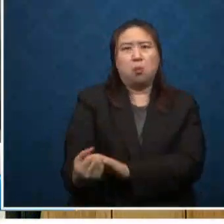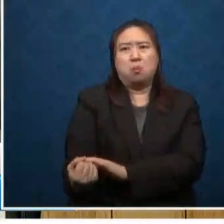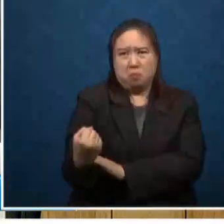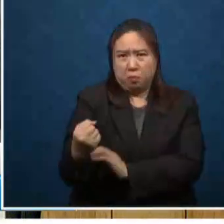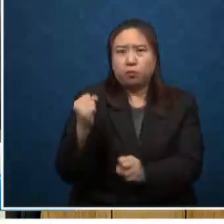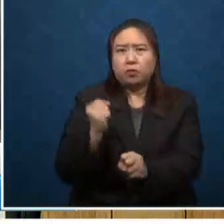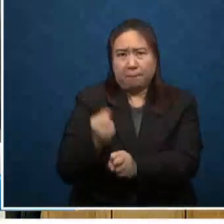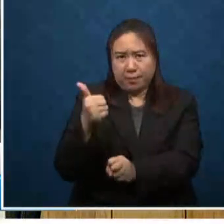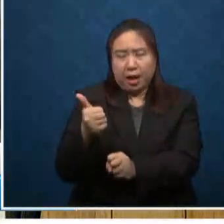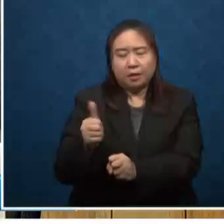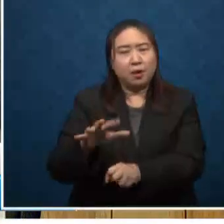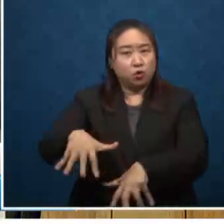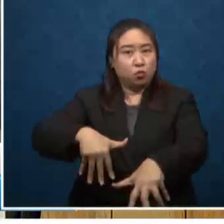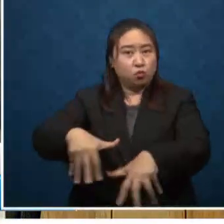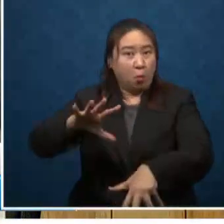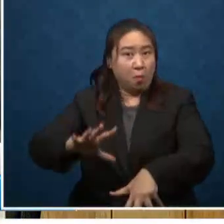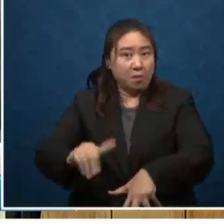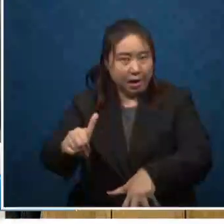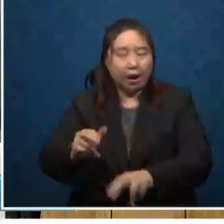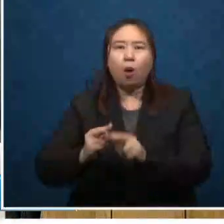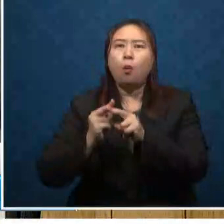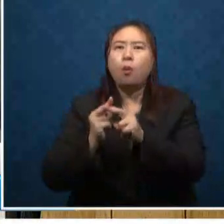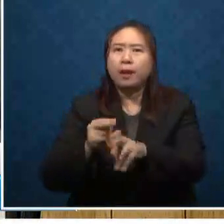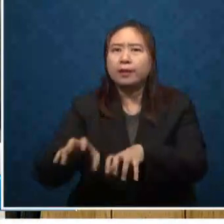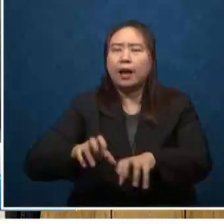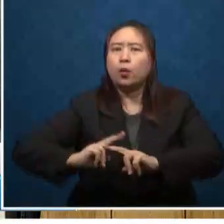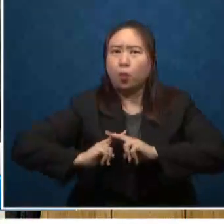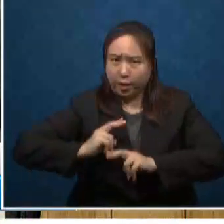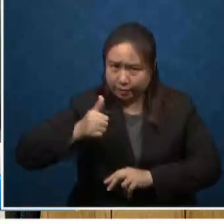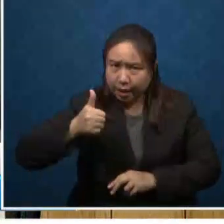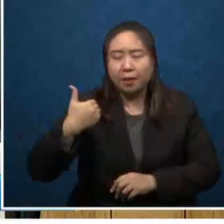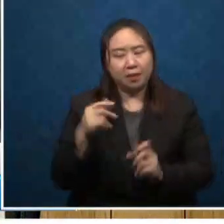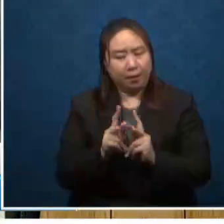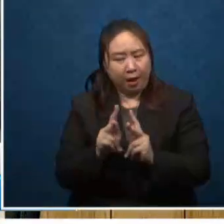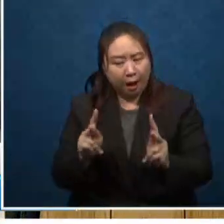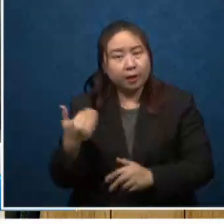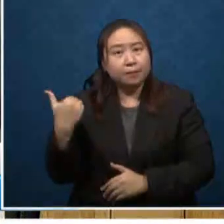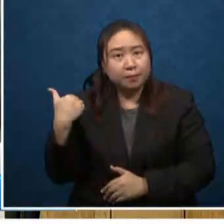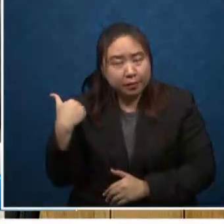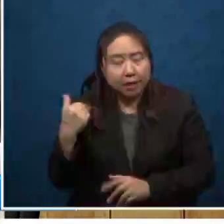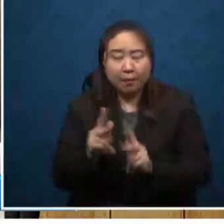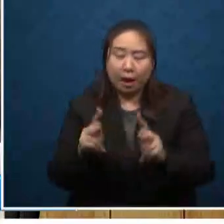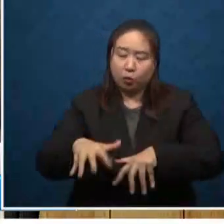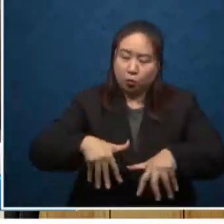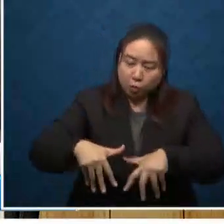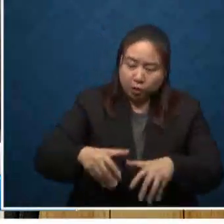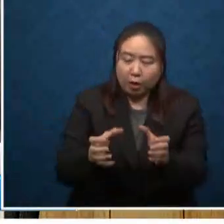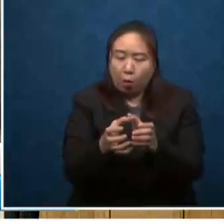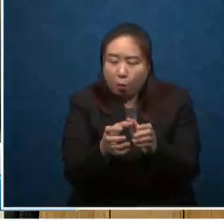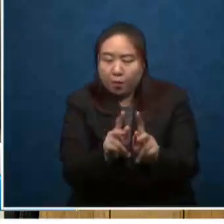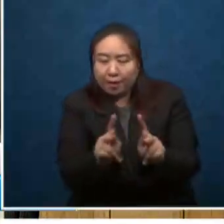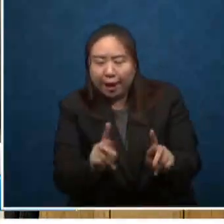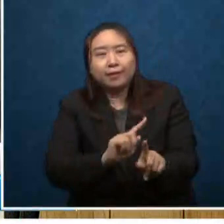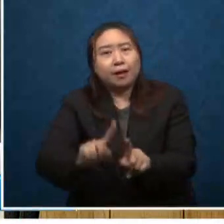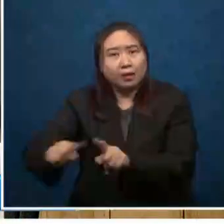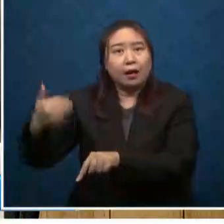ศักยภาพของความเป็นชุมชนเมืองเขาสามารถจัดตนเองได้มีคณะกรรมการชุมชนมีคณะกรรมการในแต่ละกลุ่มย่อมย่าน